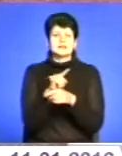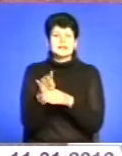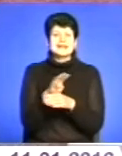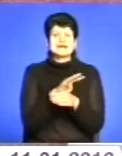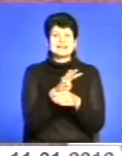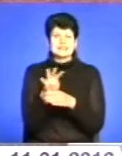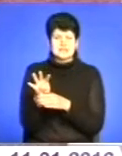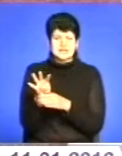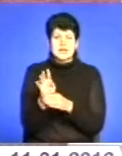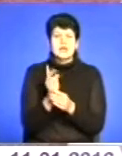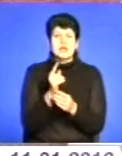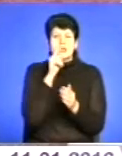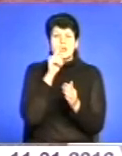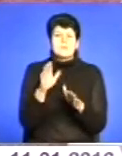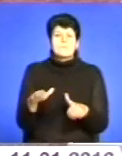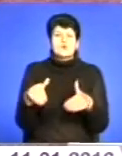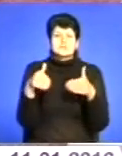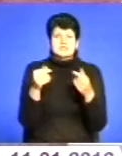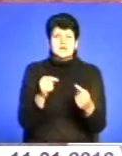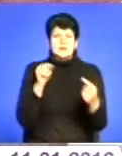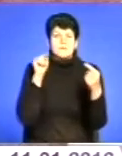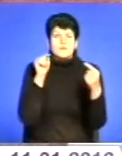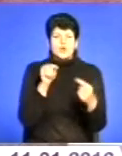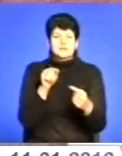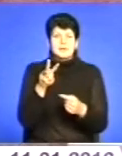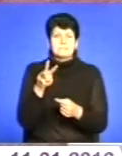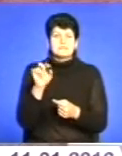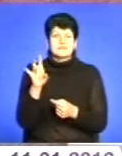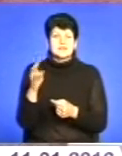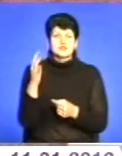постачання протимінометних станцій